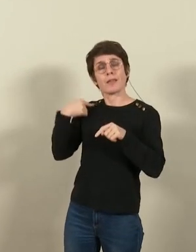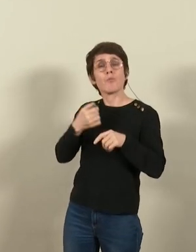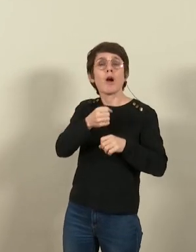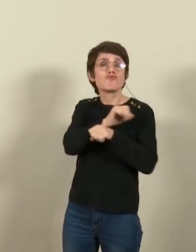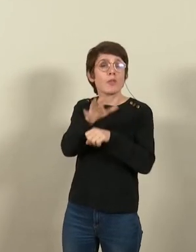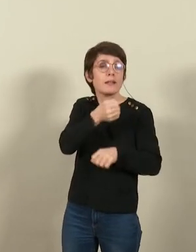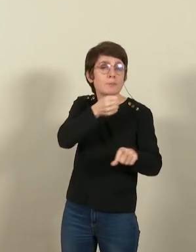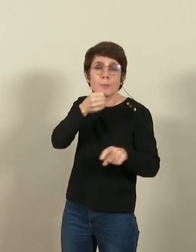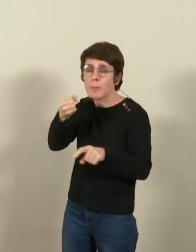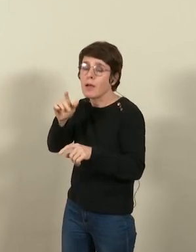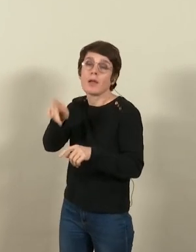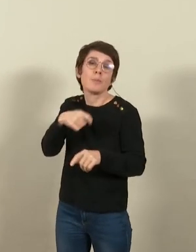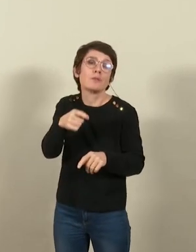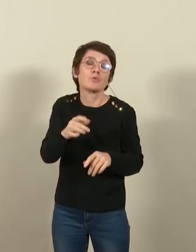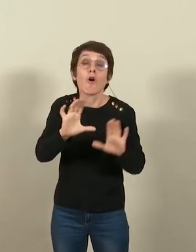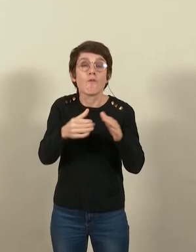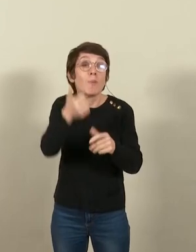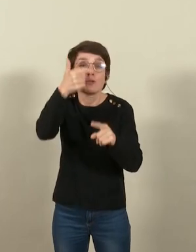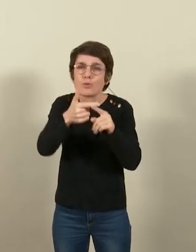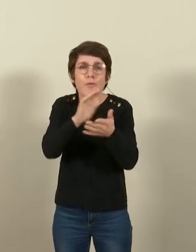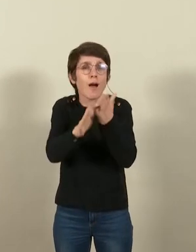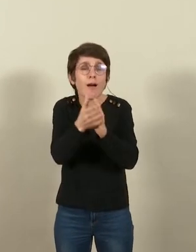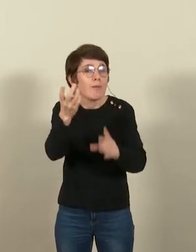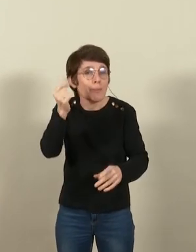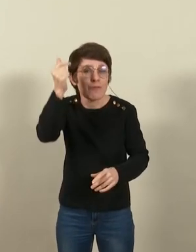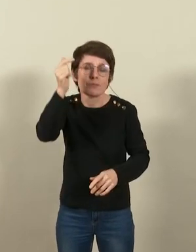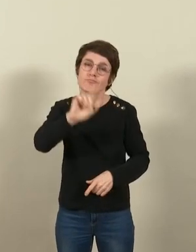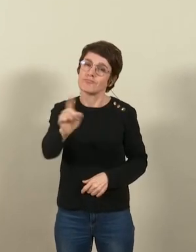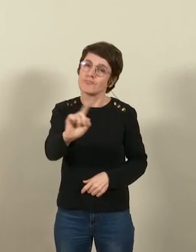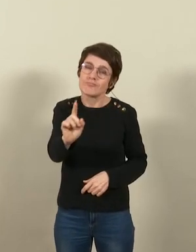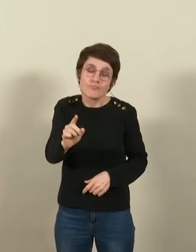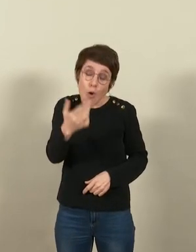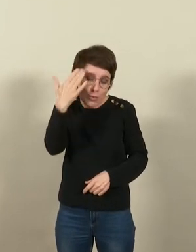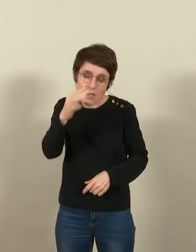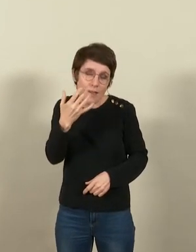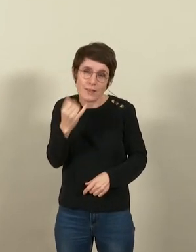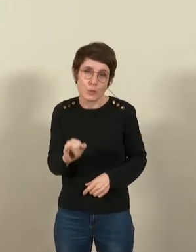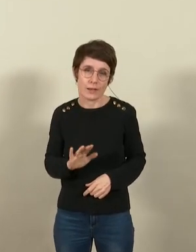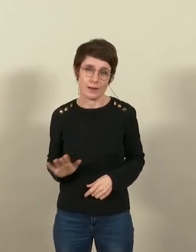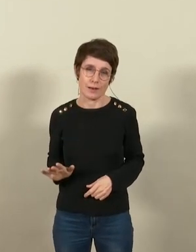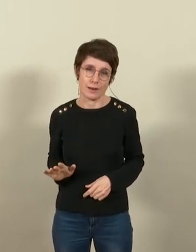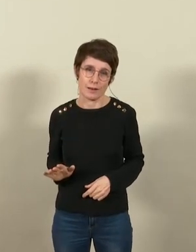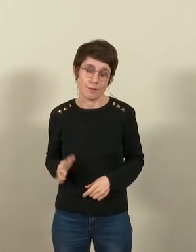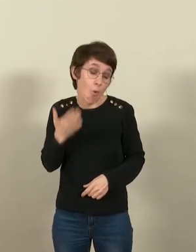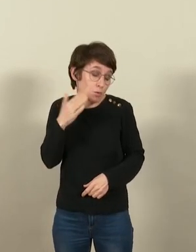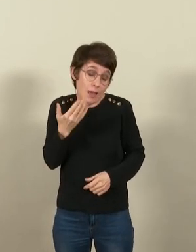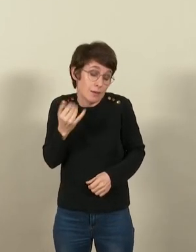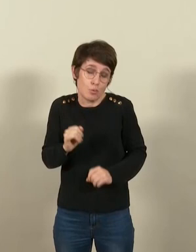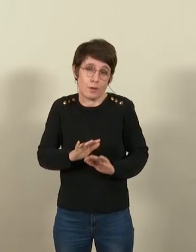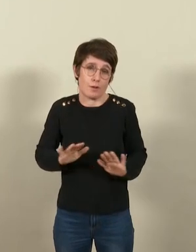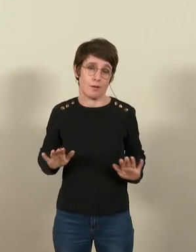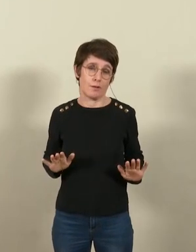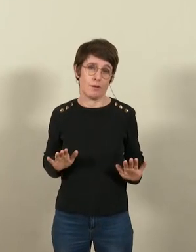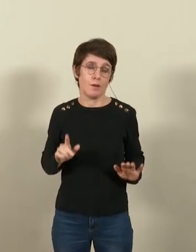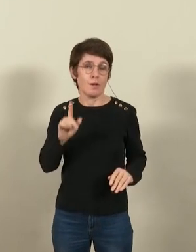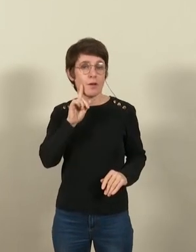évidemment notre objectif n'est pas de faire du One Shot ça sert à rien sinon et je le dis très sincèrement ça ne sert à rien euh d'une